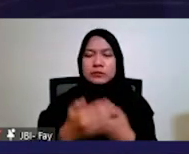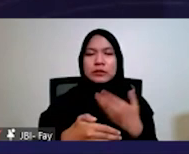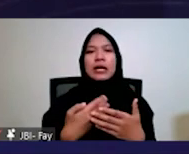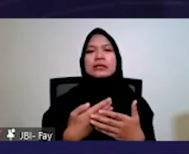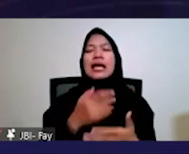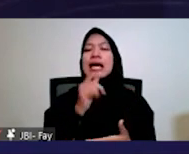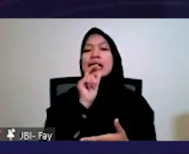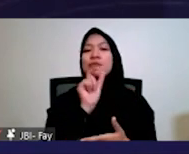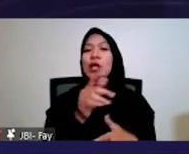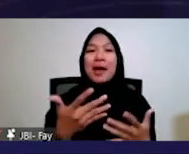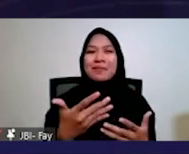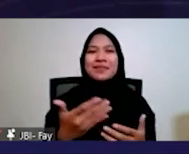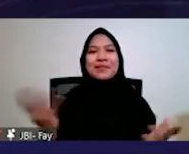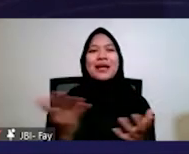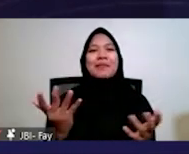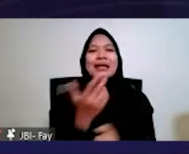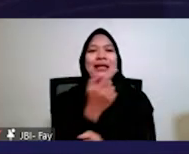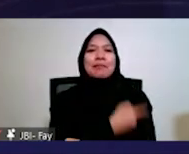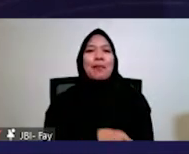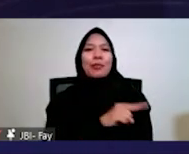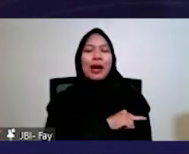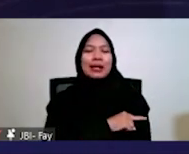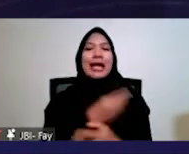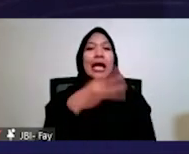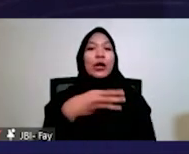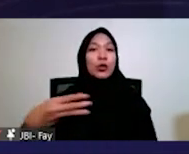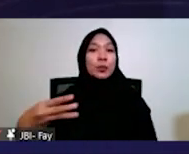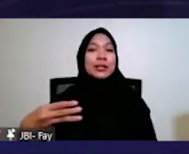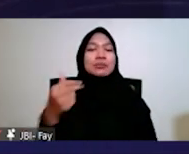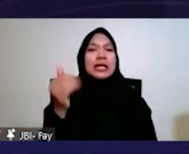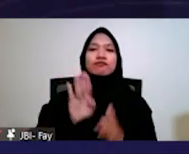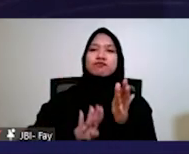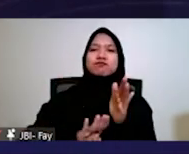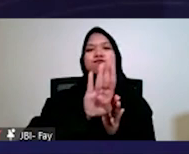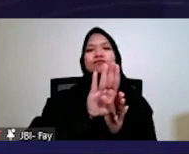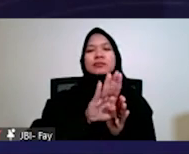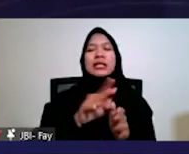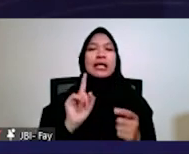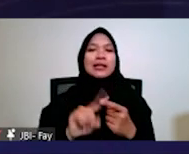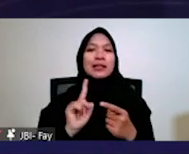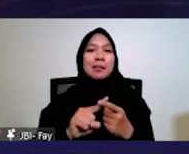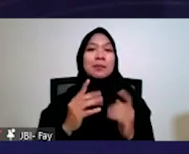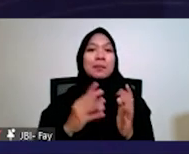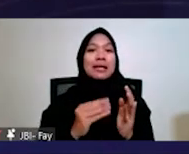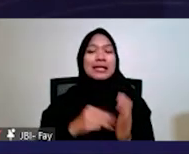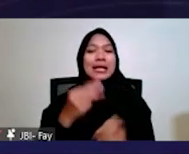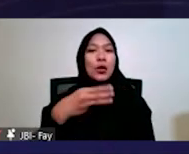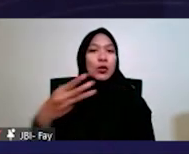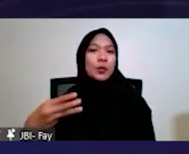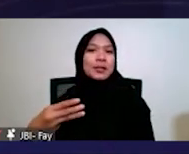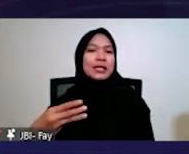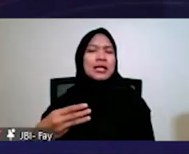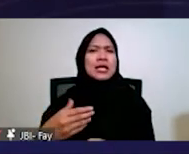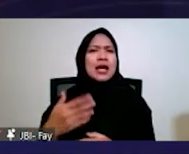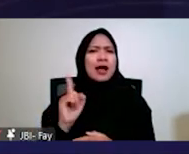udah gimana kapasitas ekonomi kita bisa naik kalau kawan-kawan yang belajar ekonomi agregat supply